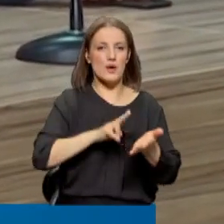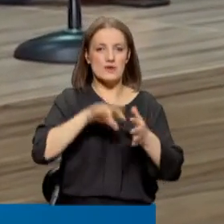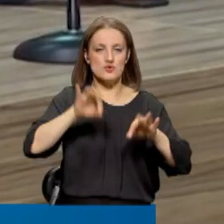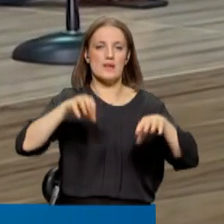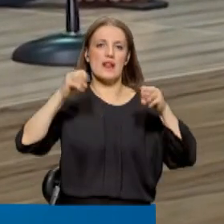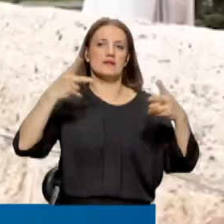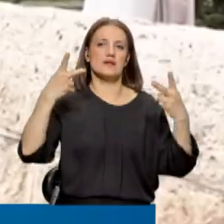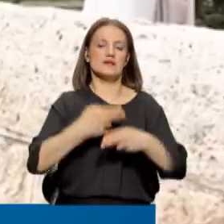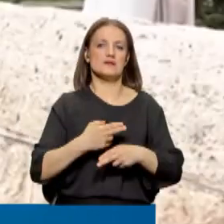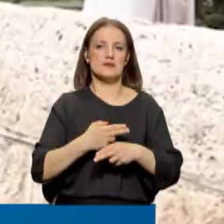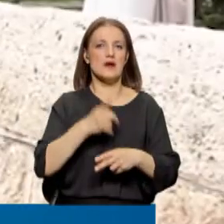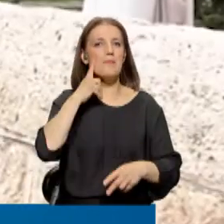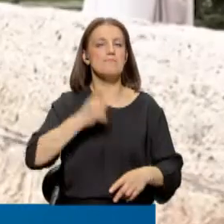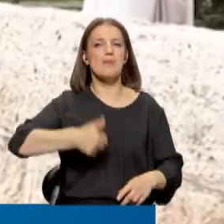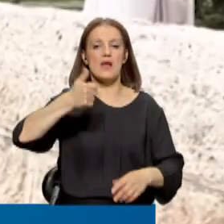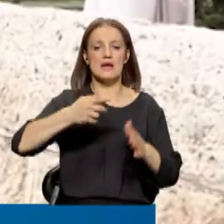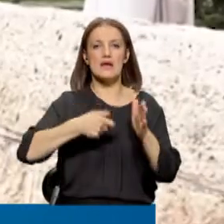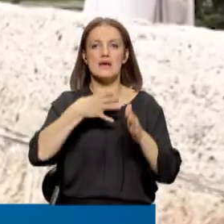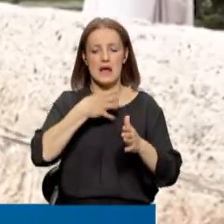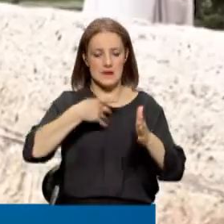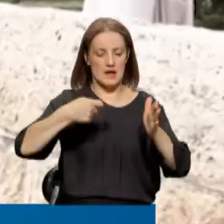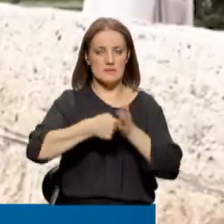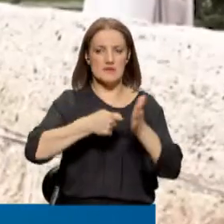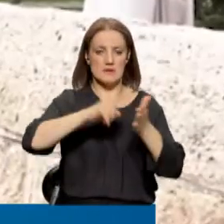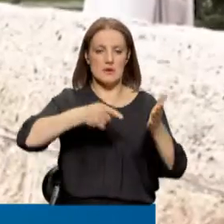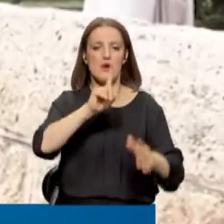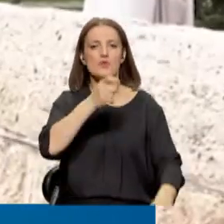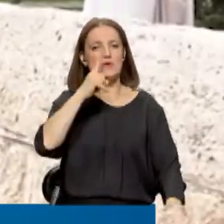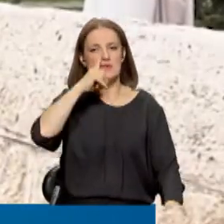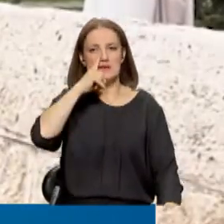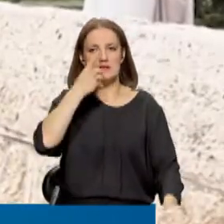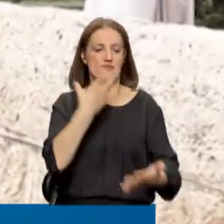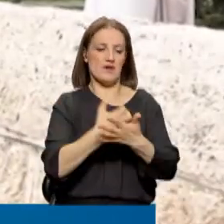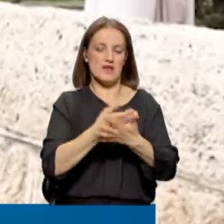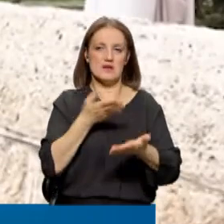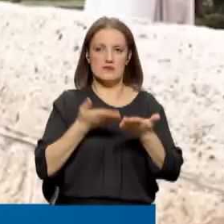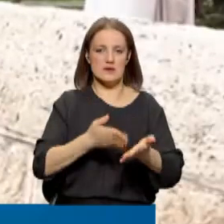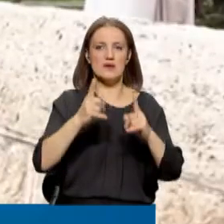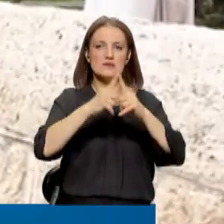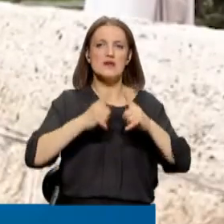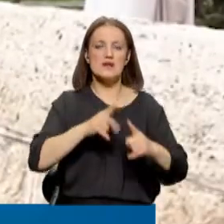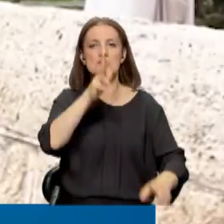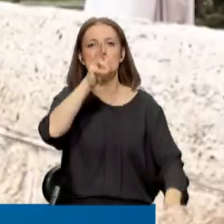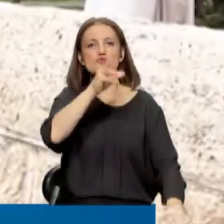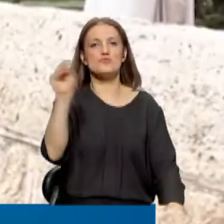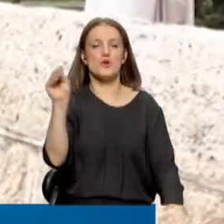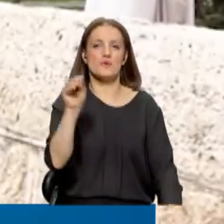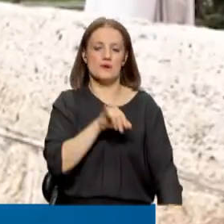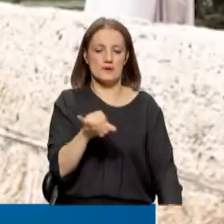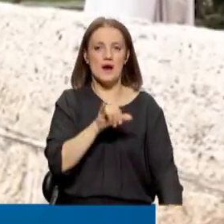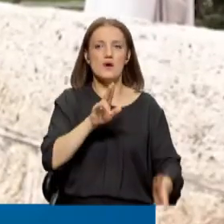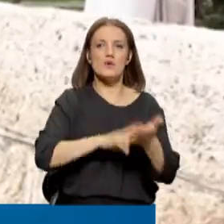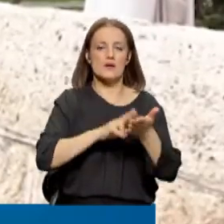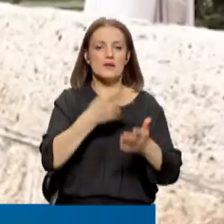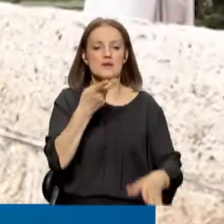anda elektriği yok. Bakanın kendi imzasıyla 19 Nisan'dan bakanlıktan çıkan veriler ulaştı. Sayılarda yaklaşık 3 milyon civarında